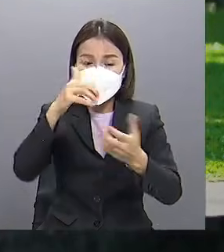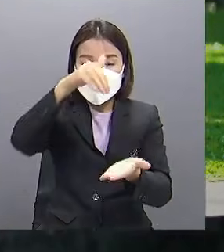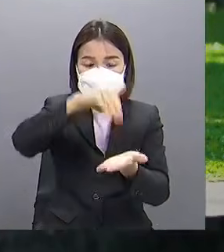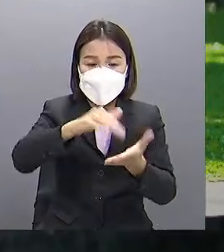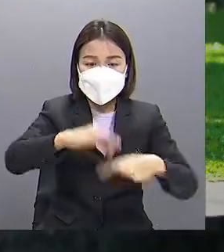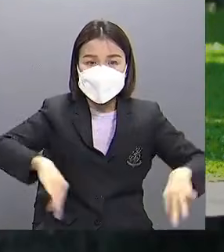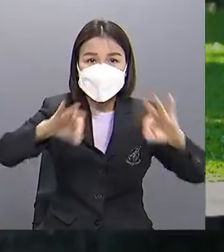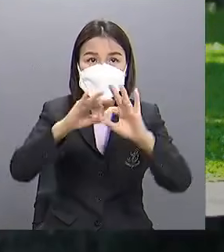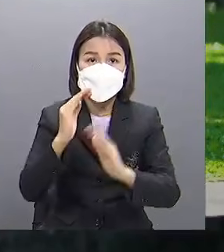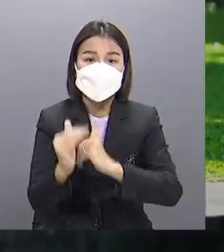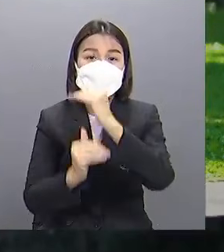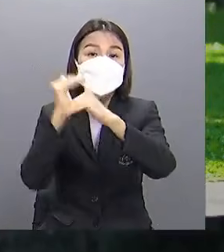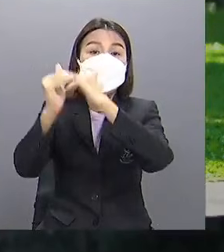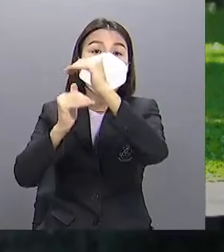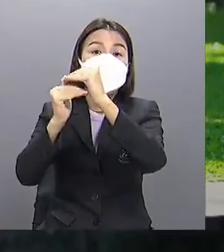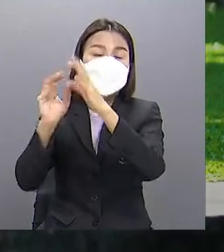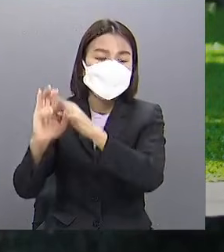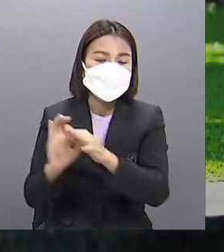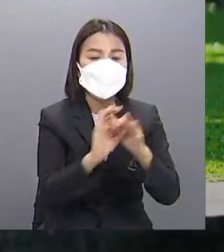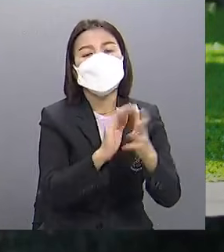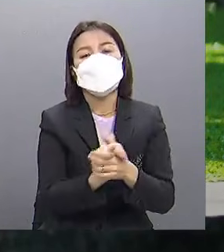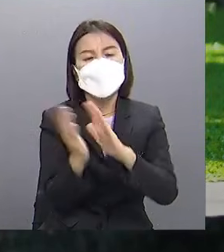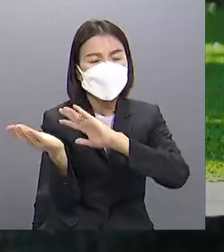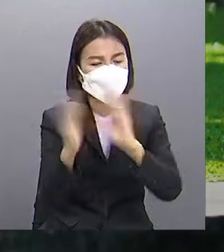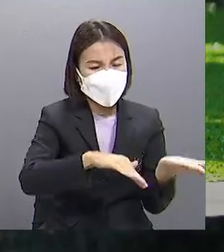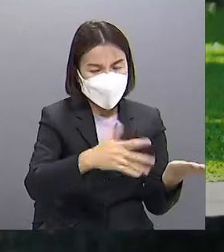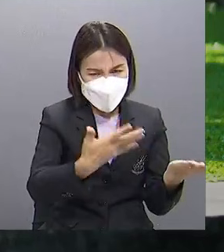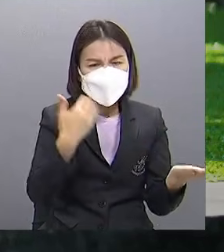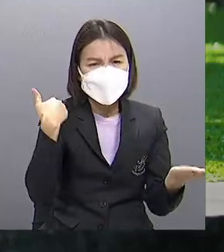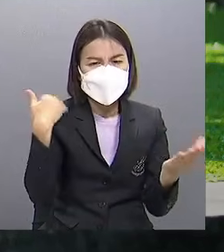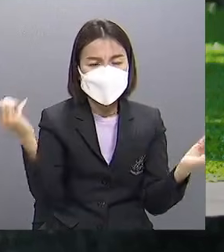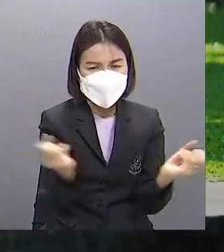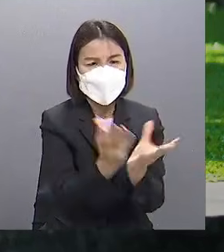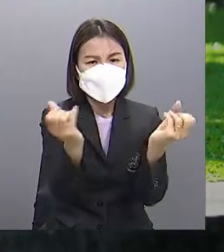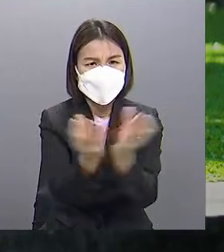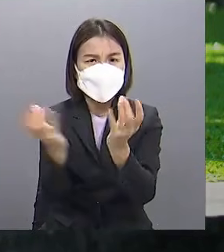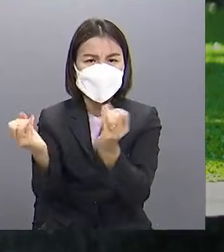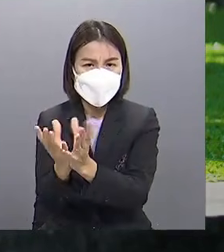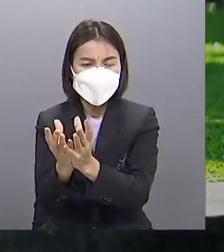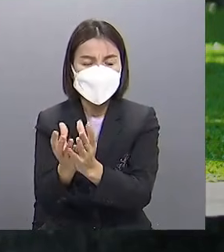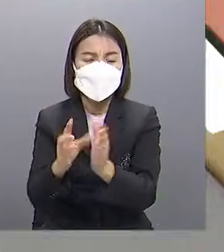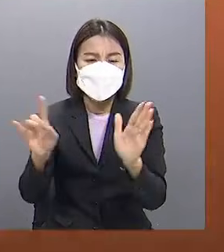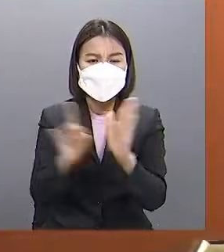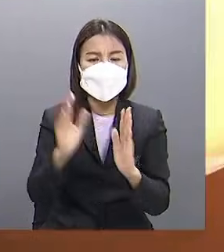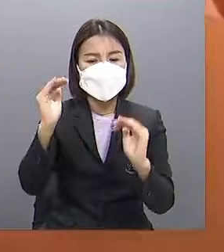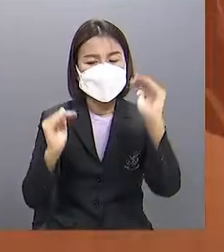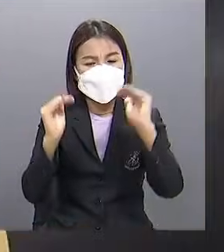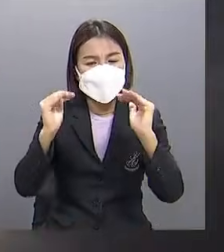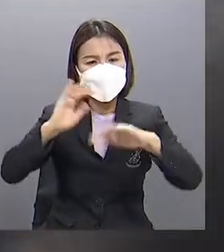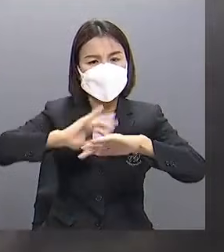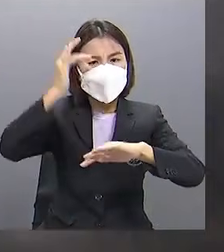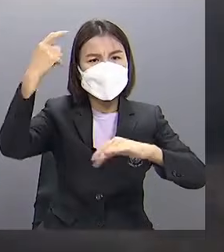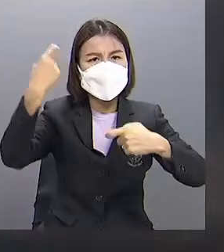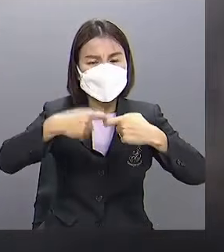าที่มาพร้อมกับการทำลายที่สุดท้ายก็สร้างความเสียหายให้กับความสมดุลของธรรมชาติ